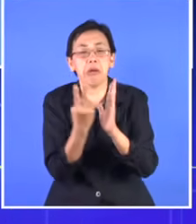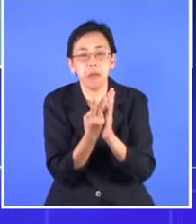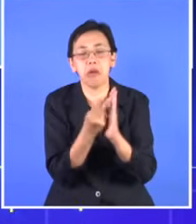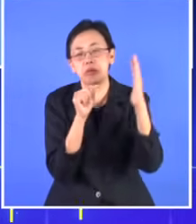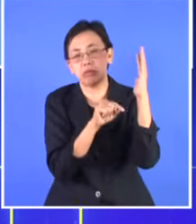ค่ะ